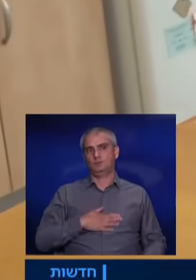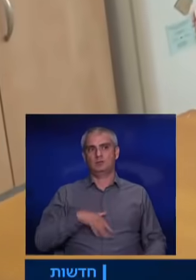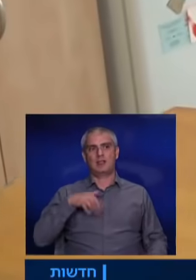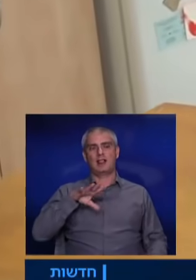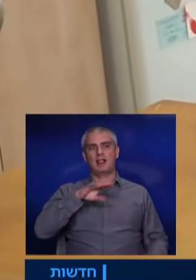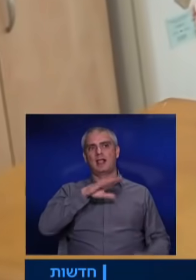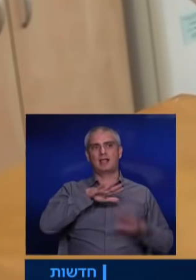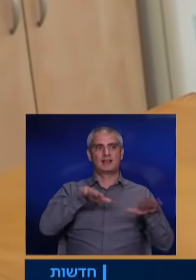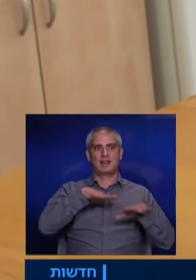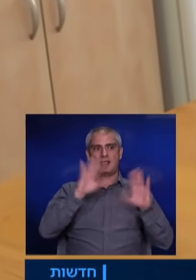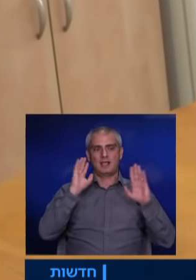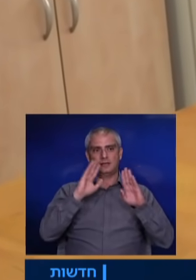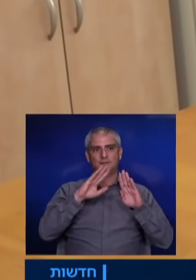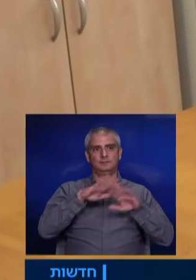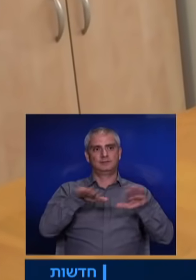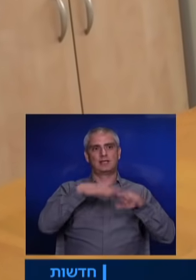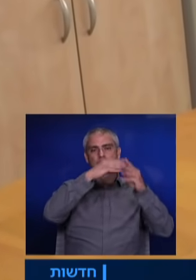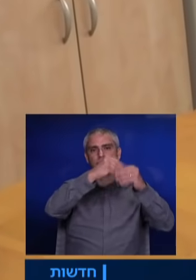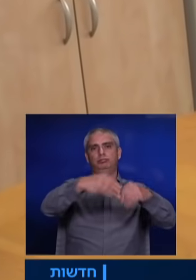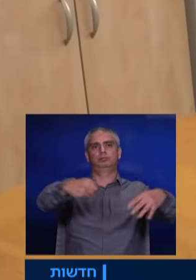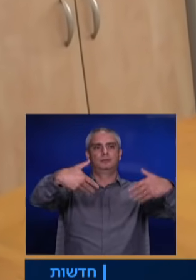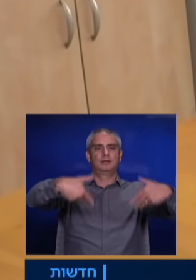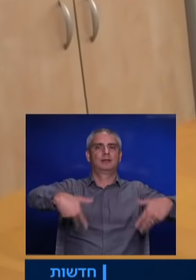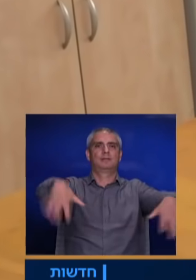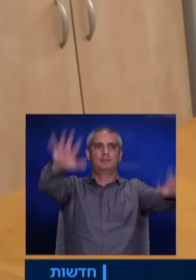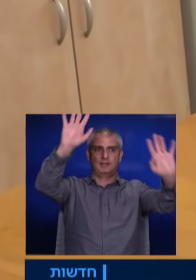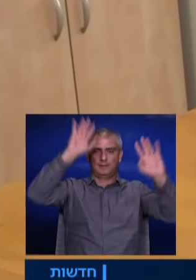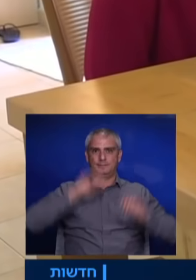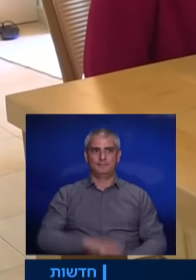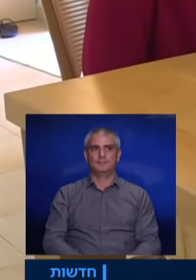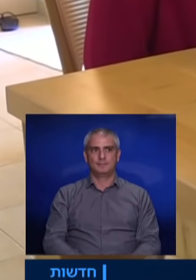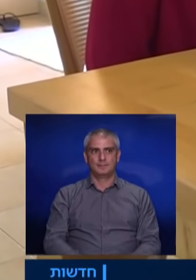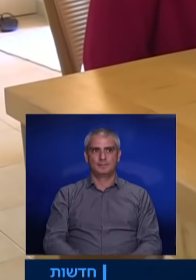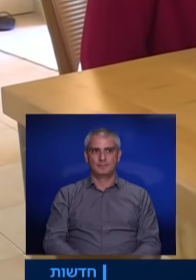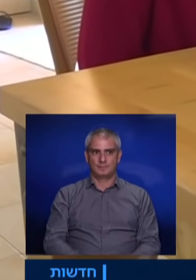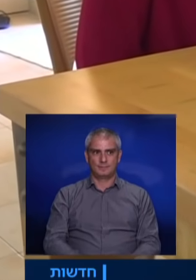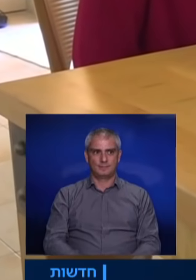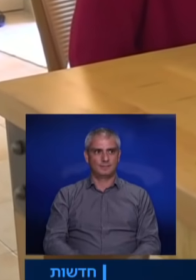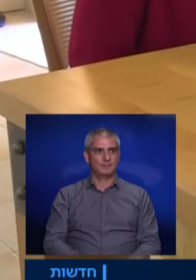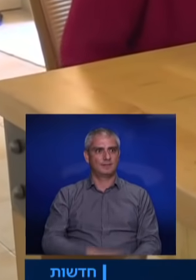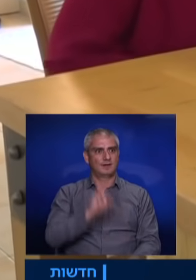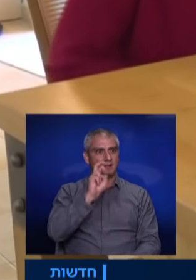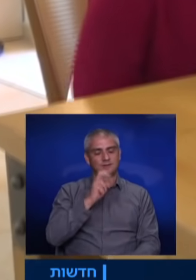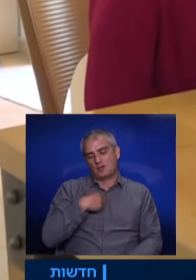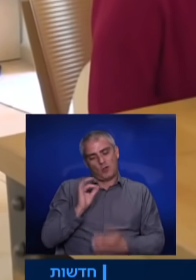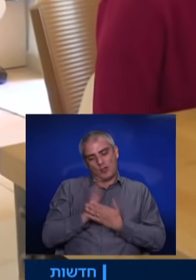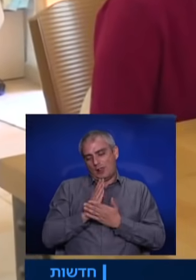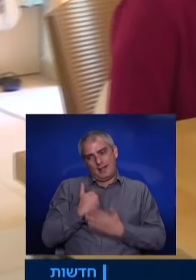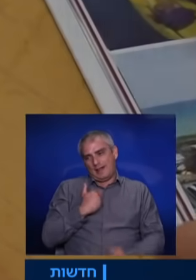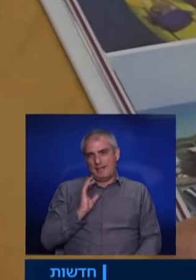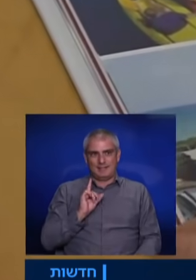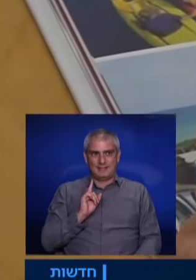רוצה ללכת לים, להתפזר בים. ואת, אליזה? אני עוד לא